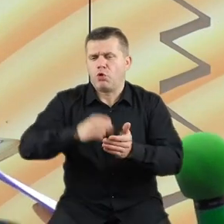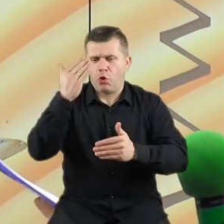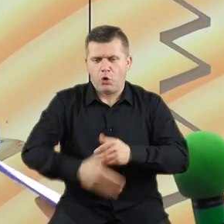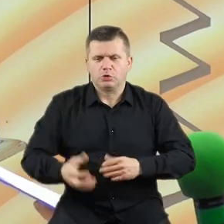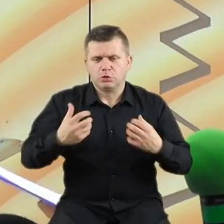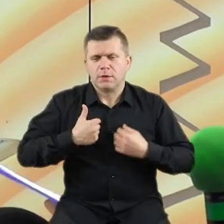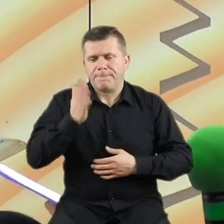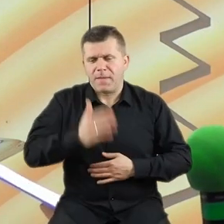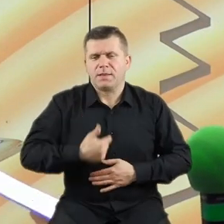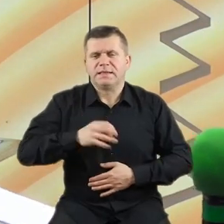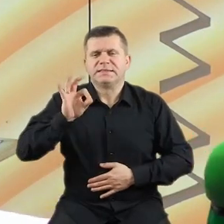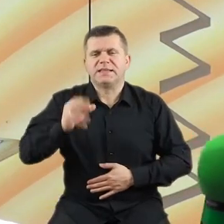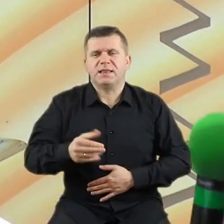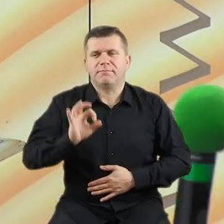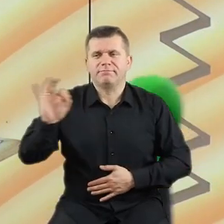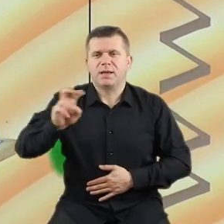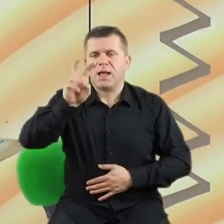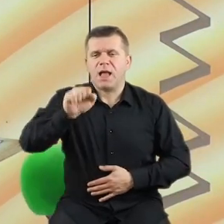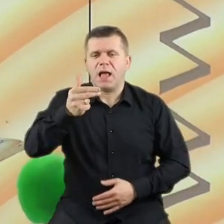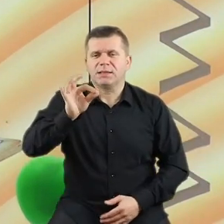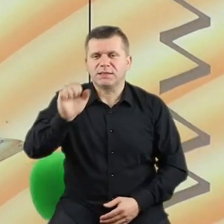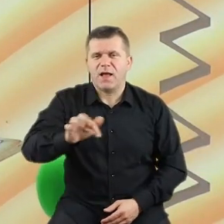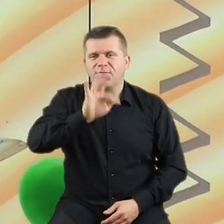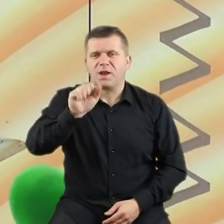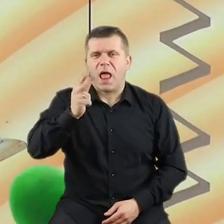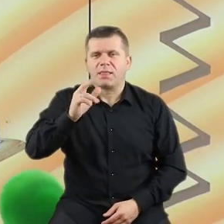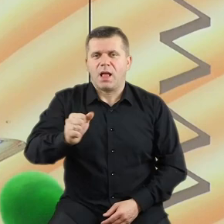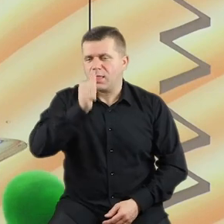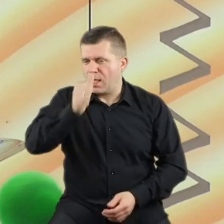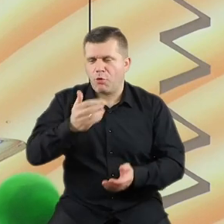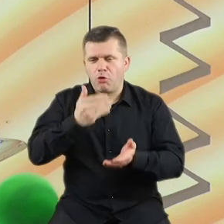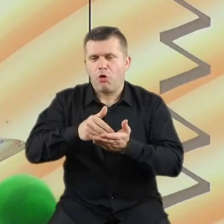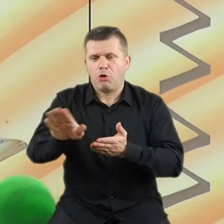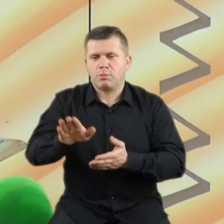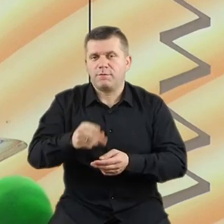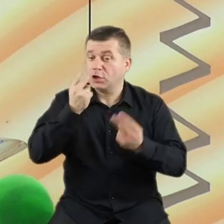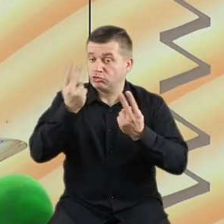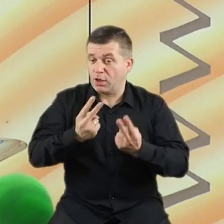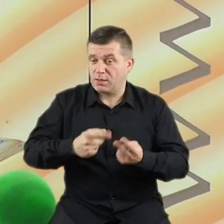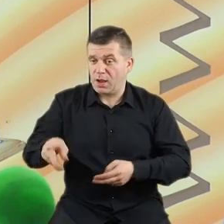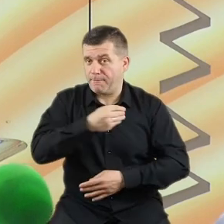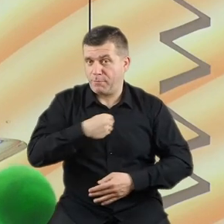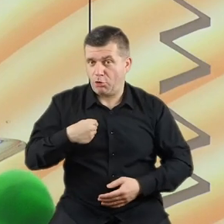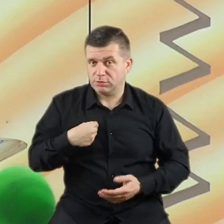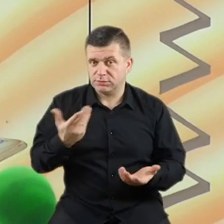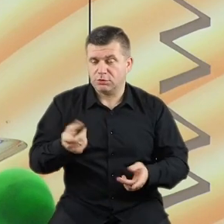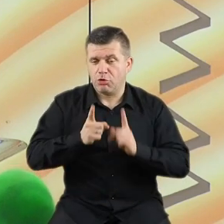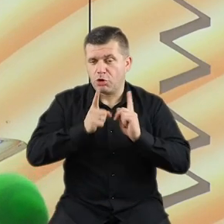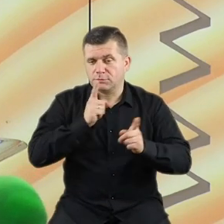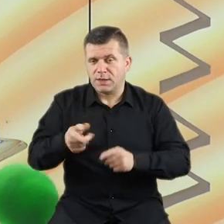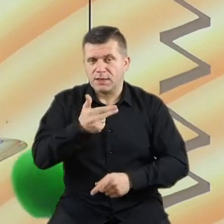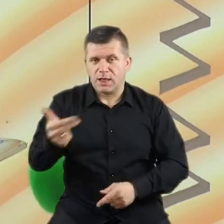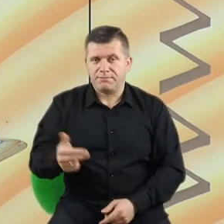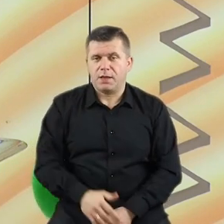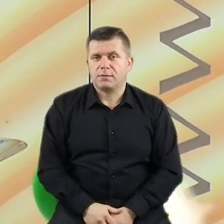synem Hansa Franka, więc nie mogę odmówić dziennikarzom, zwłaszcza polskim, rozmowy na ten